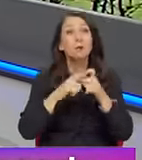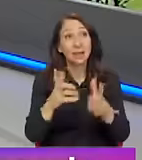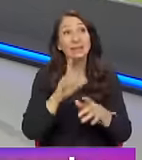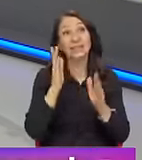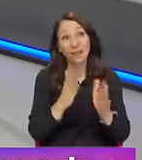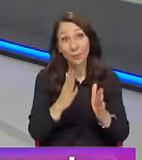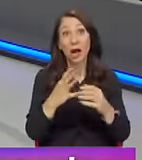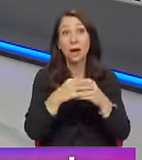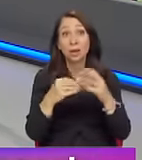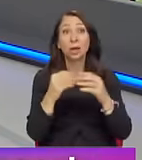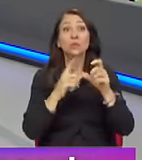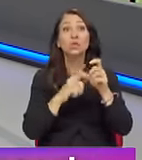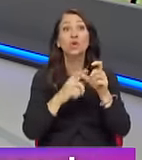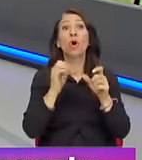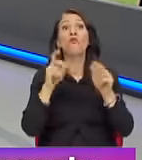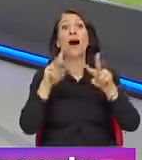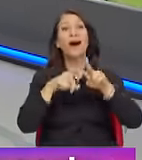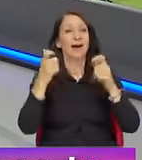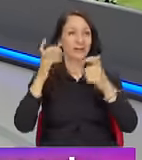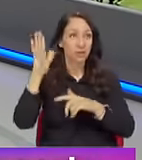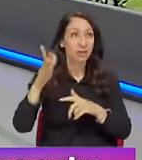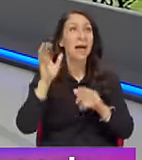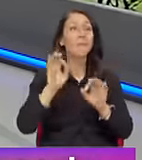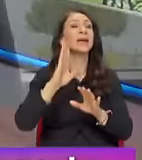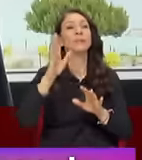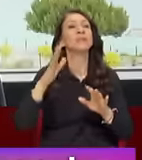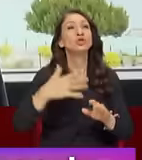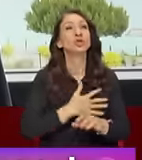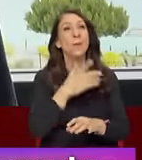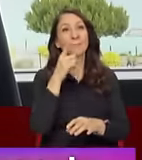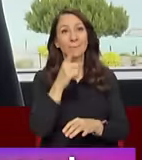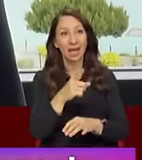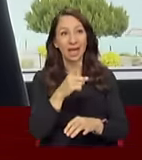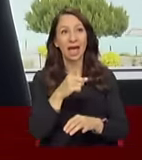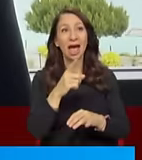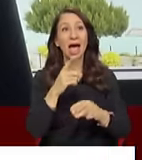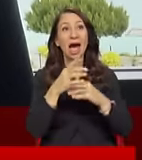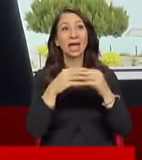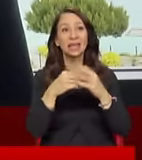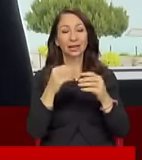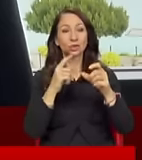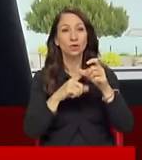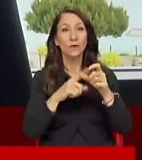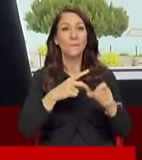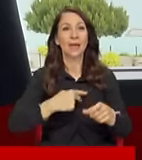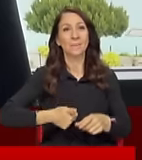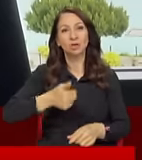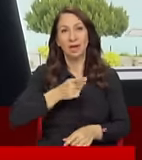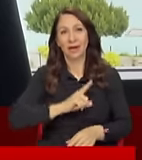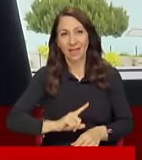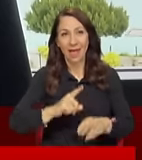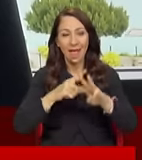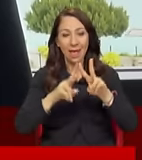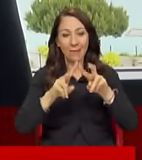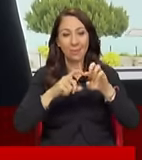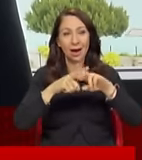Saat'te. Adana Çukurova'ya gideceğiz demiştik. Hemen gidelim. Adana Çukurova'da Cumhuriyet Halk Partisi Adana Çukurova Belediye Başkanı adayı